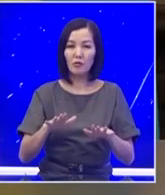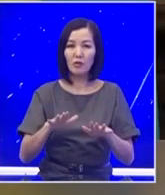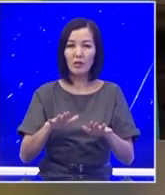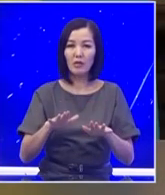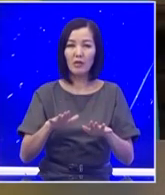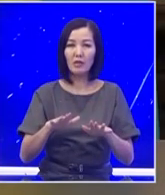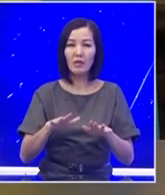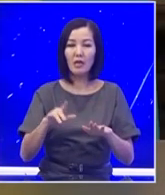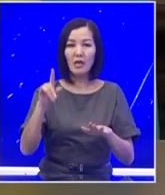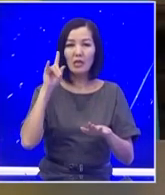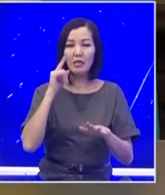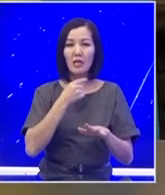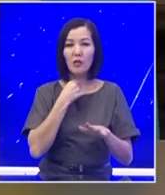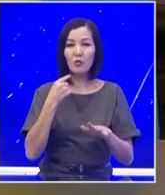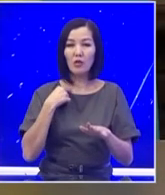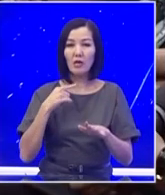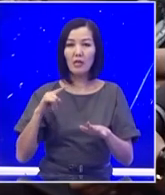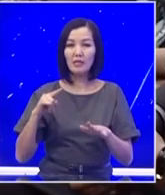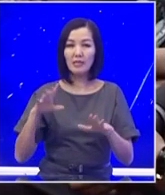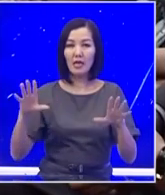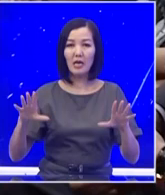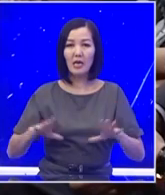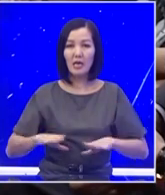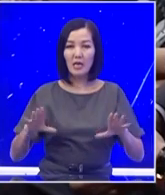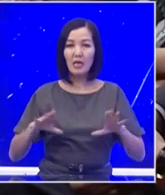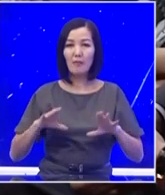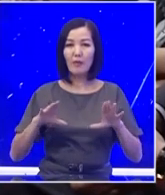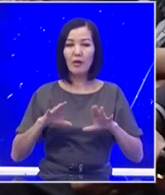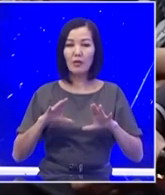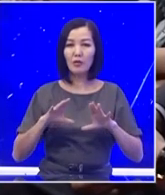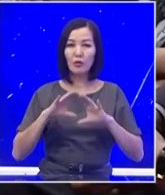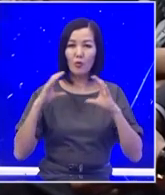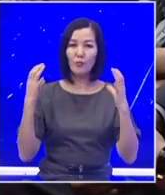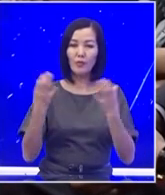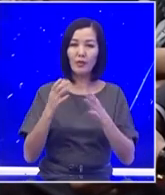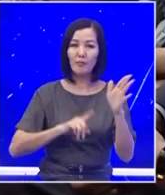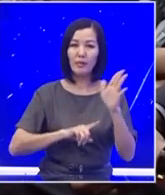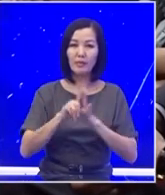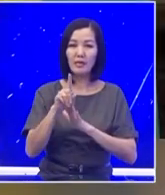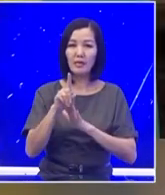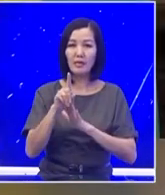қаласының ипподромды бастағанбыз. Аквапарк, Достық үйі,